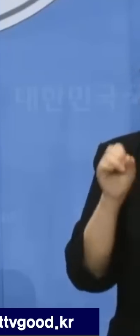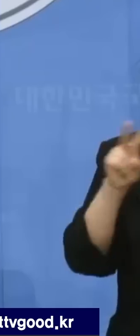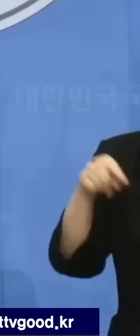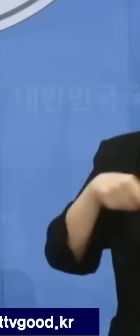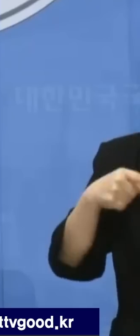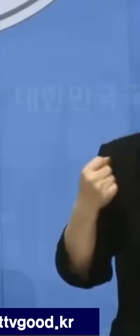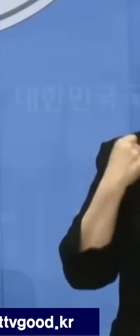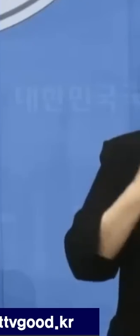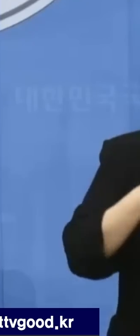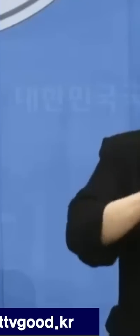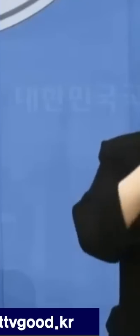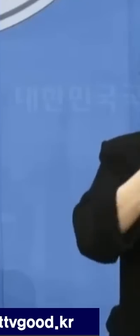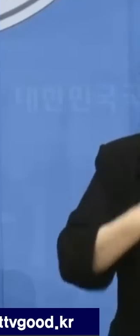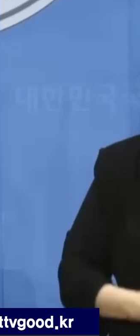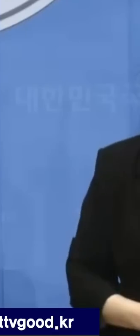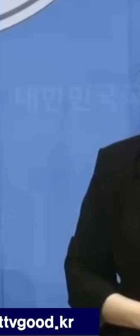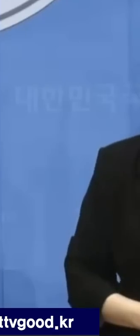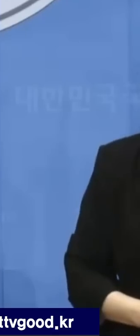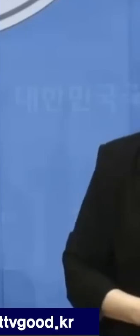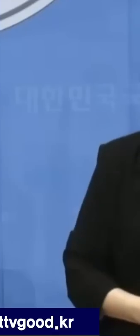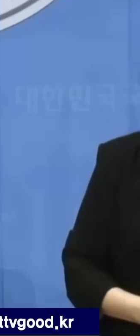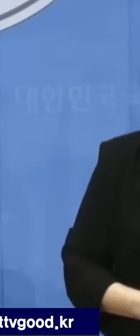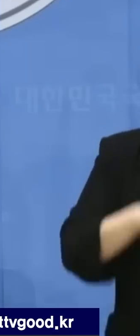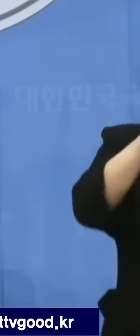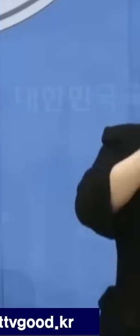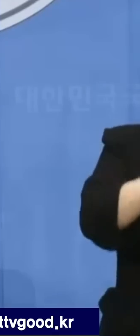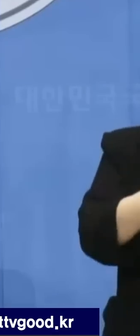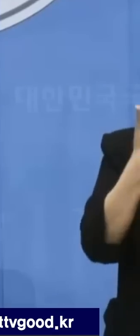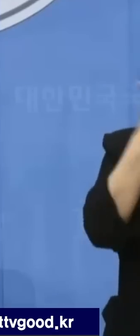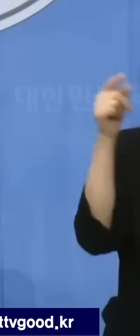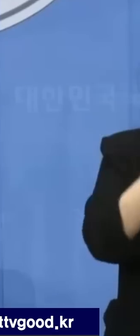강한 수권 야당을 만들겠습니다. 지난 대선에서 이재명 후보가